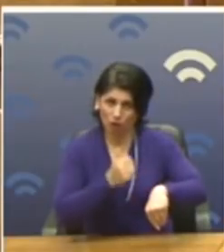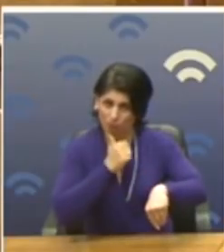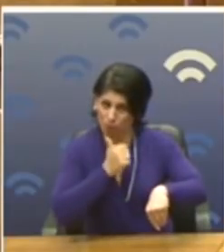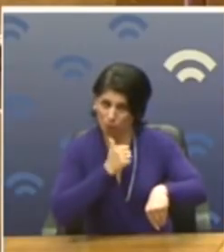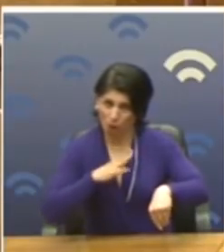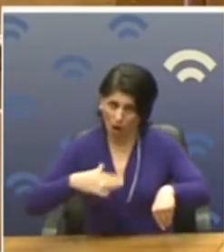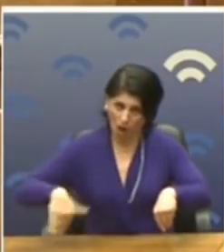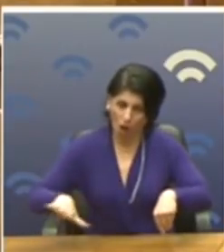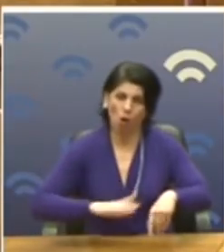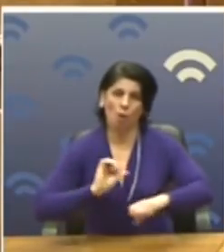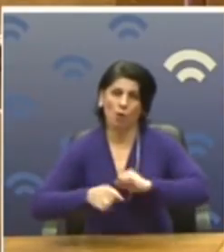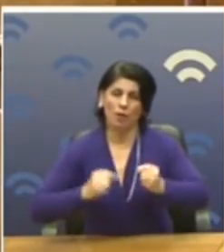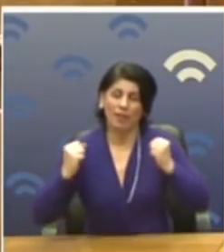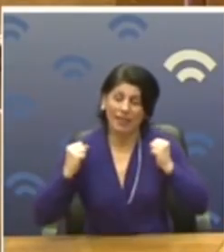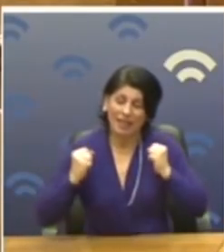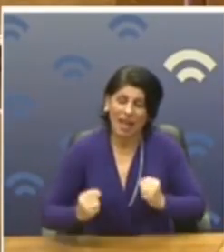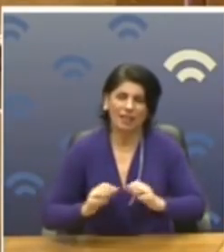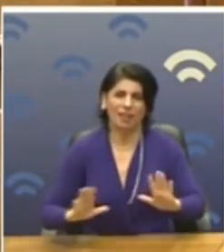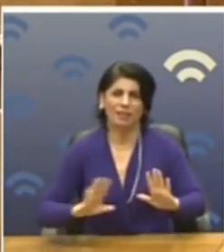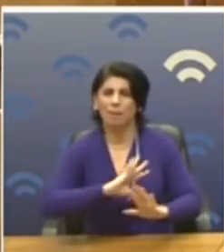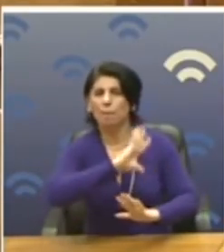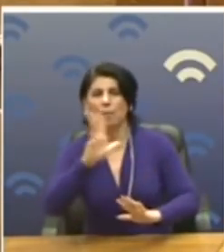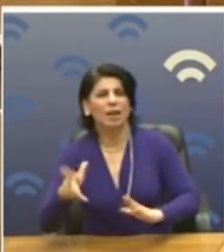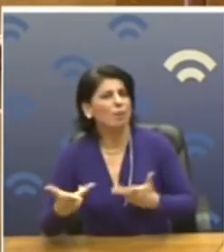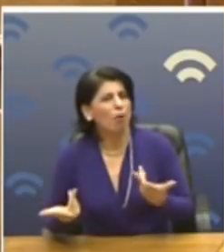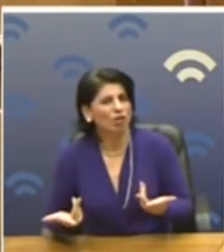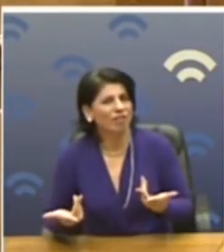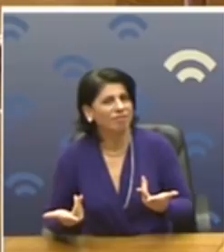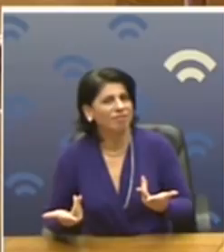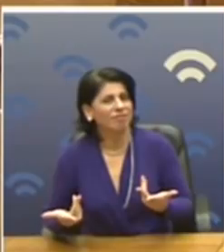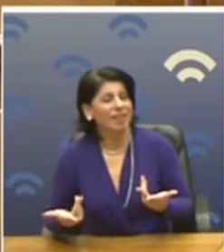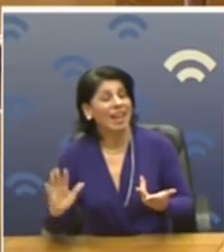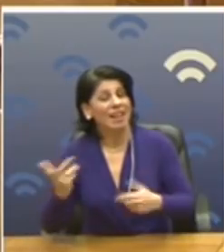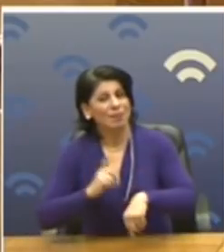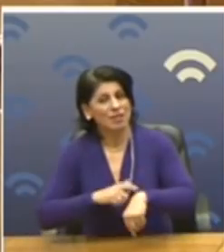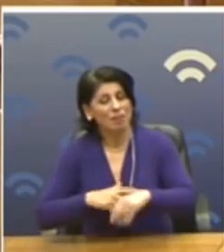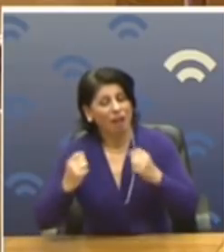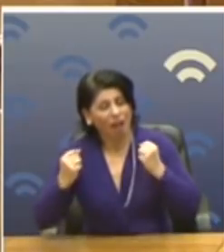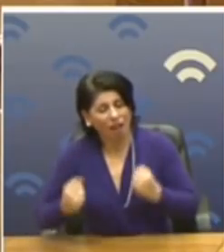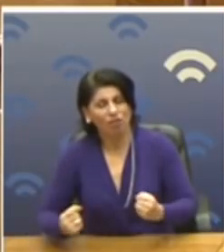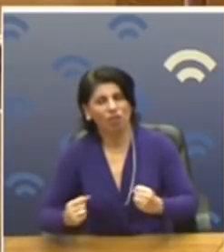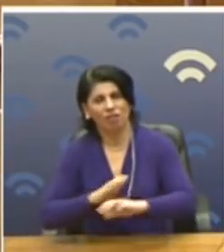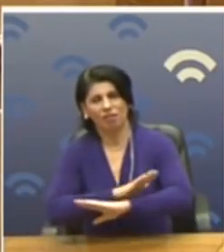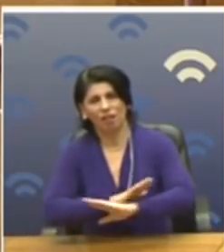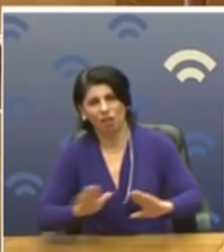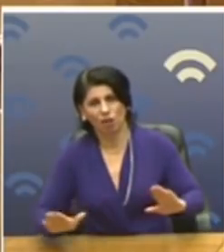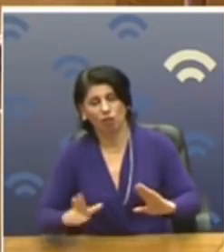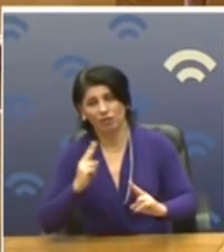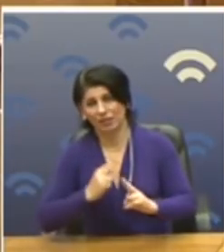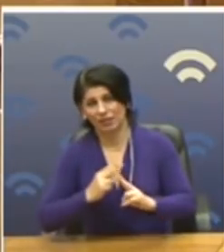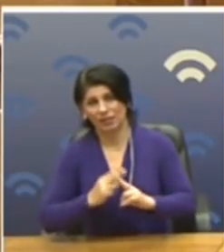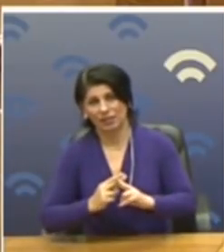υπομονή, προσπαθεί να αντέξει. Ως πότε όμως. Κάποτε και οι αντοχές τελειώνουν και κυρίως